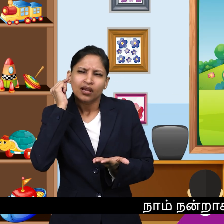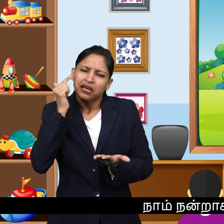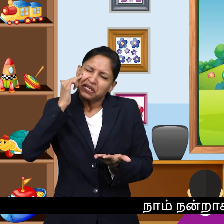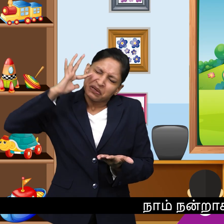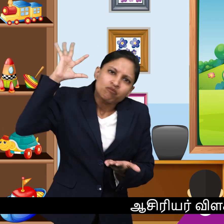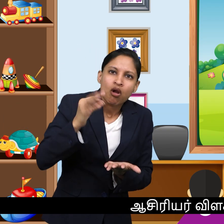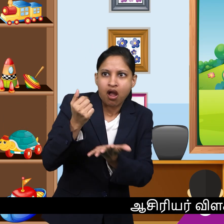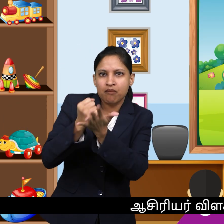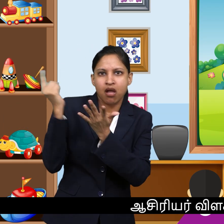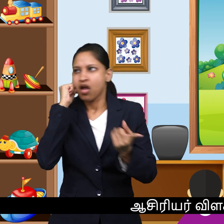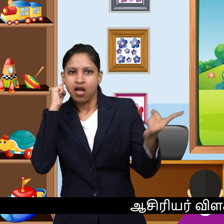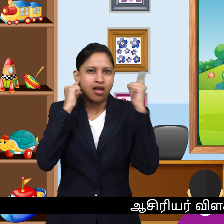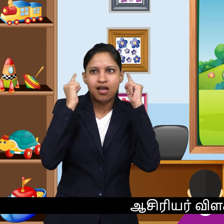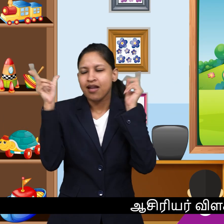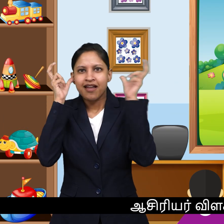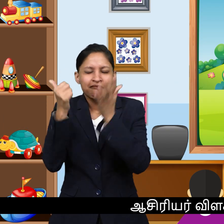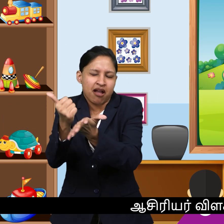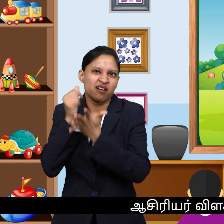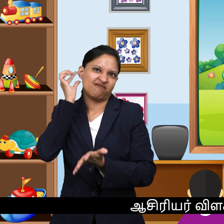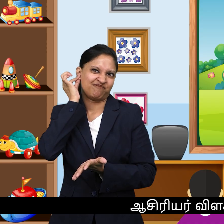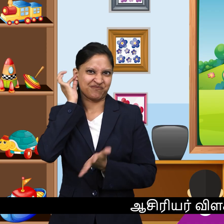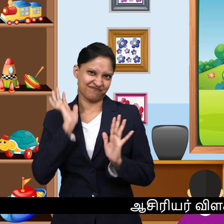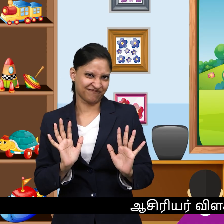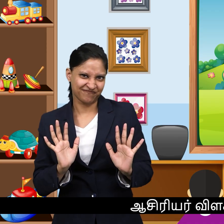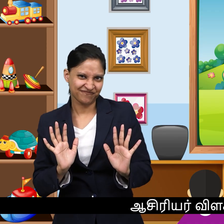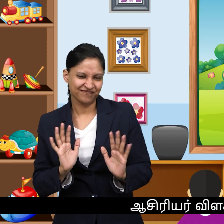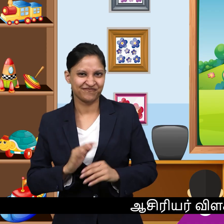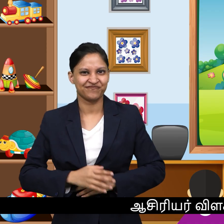அறிவோம் என்று ஆசிரியர் விளக்கத் தொடங்கினார்.